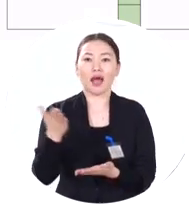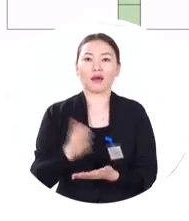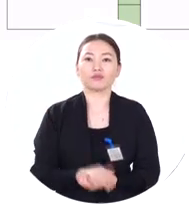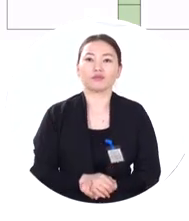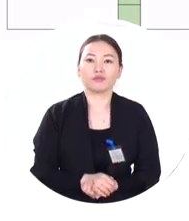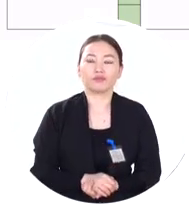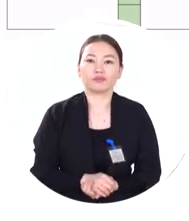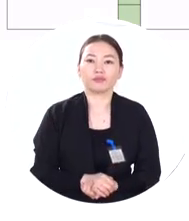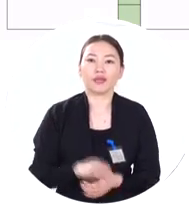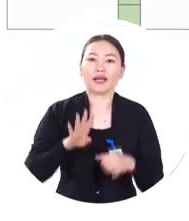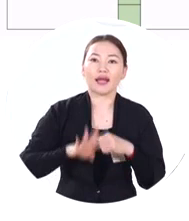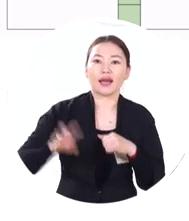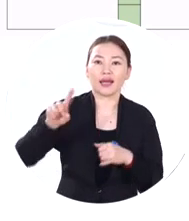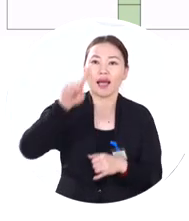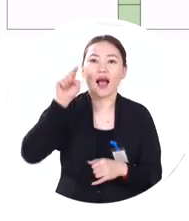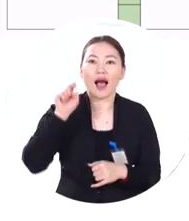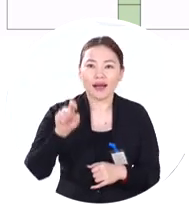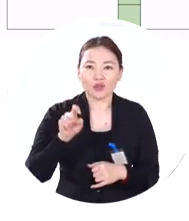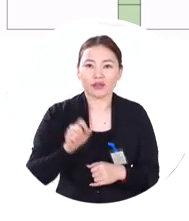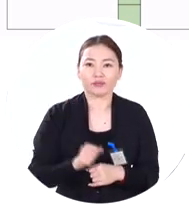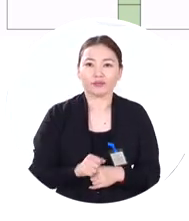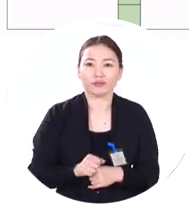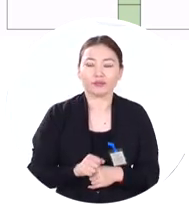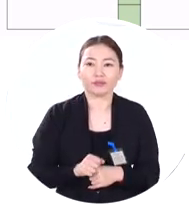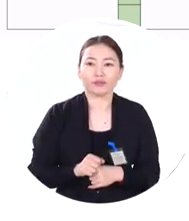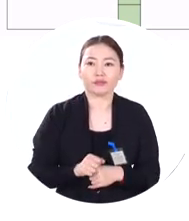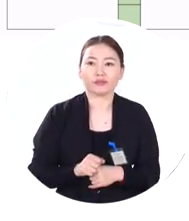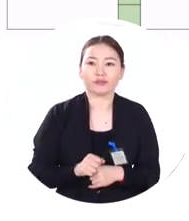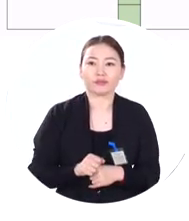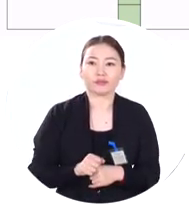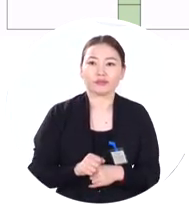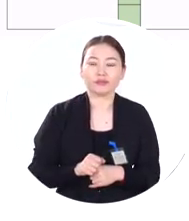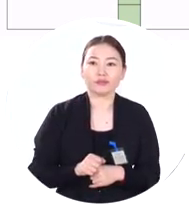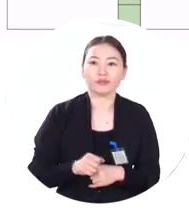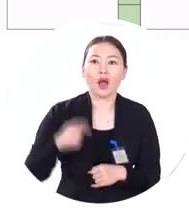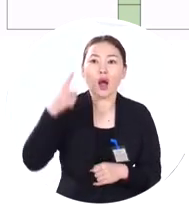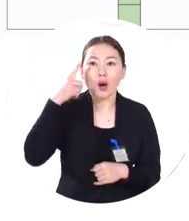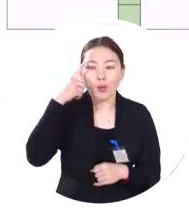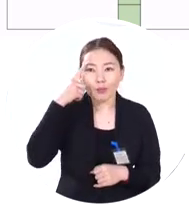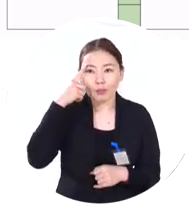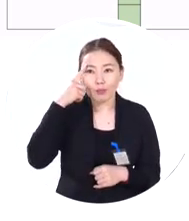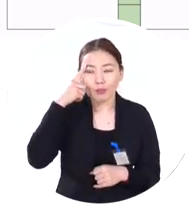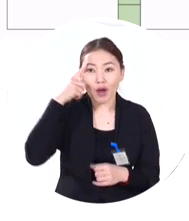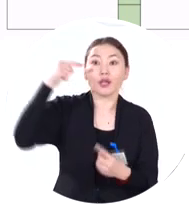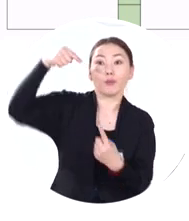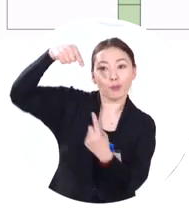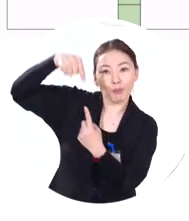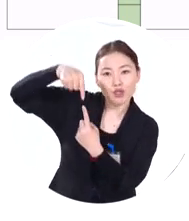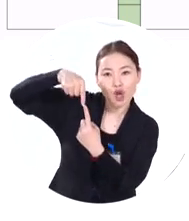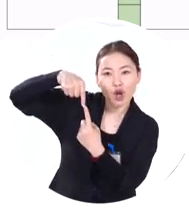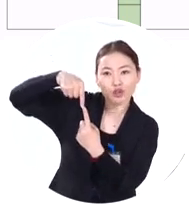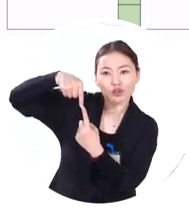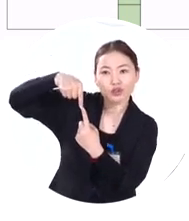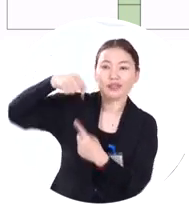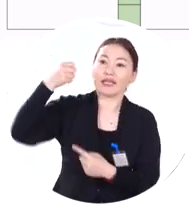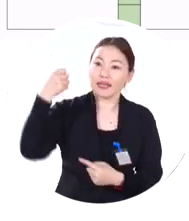хоёр төрлийн асуулт байгаа. Дараагийн бичлэгээс энэ хоёр асуултын хариултыг та бүхэн олно гэсэн үг. За босоогийн нэг. За босоогийн